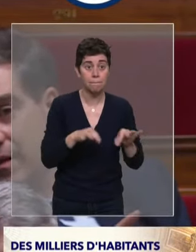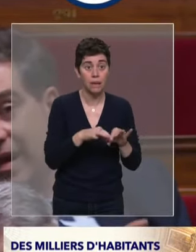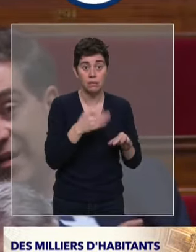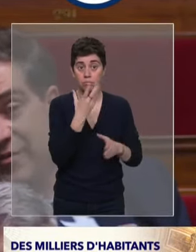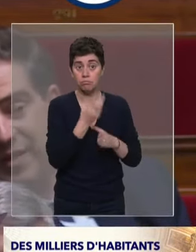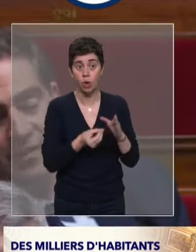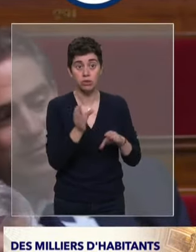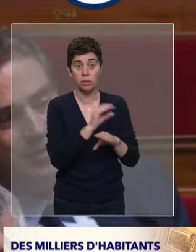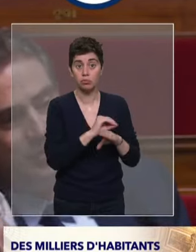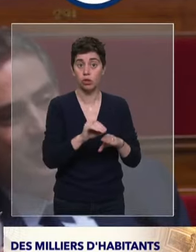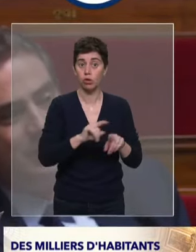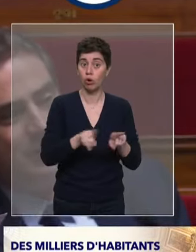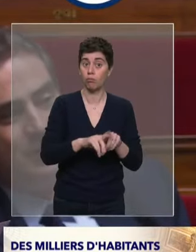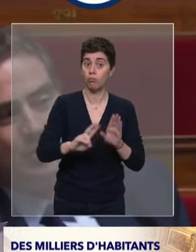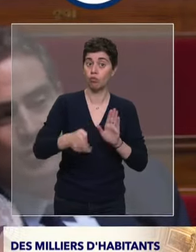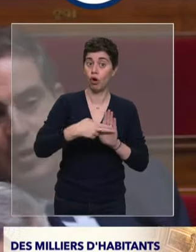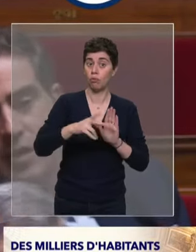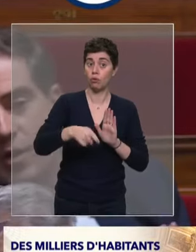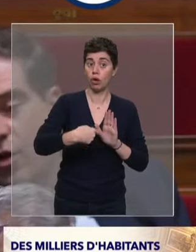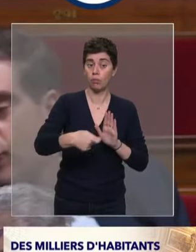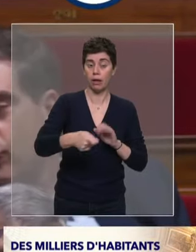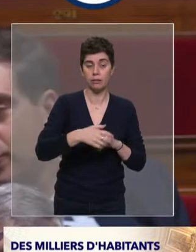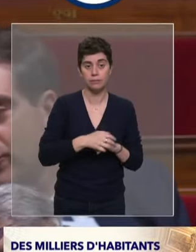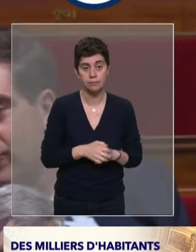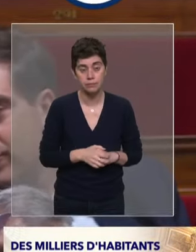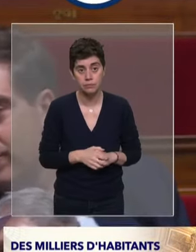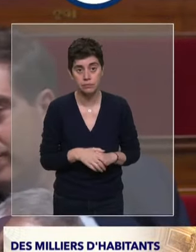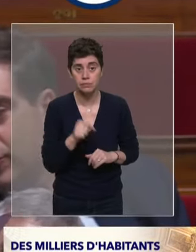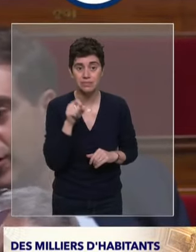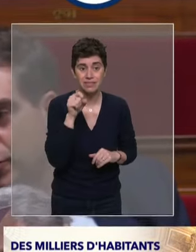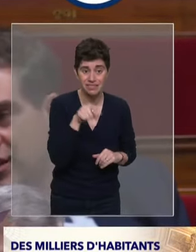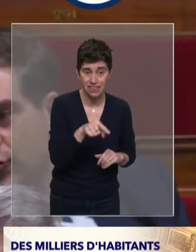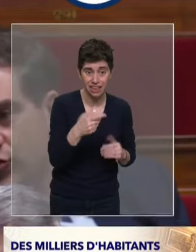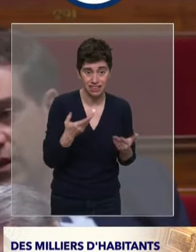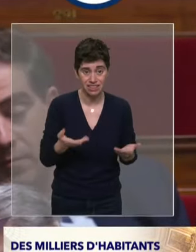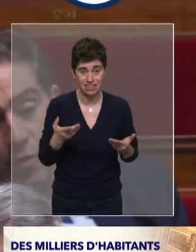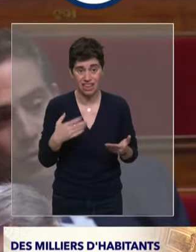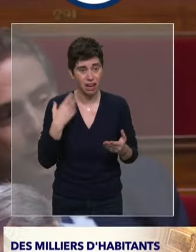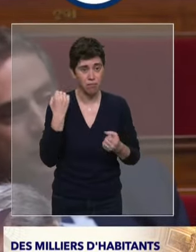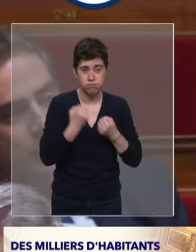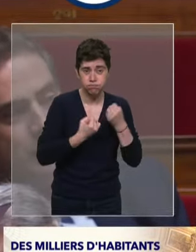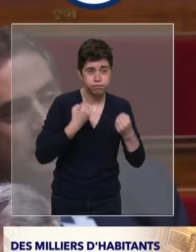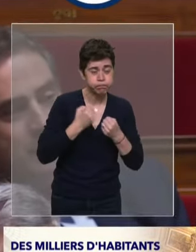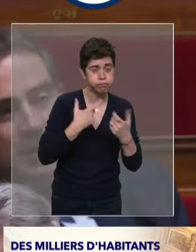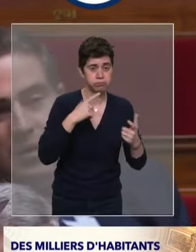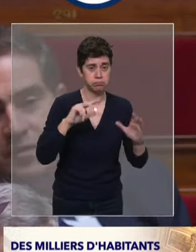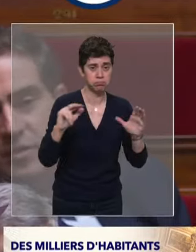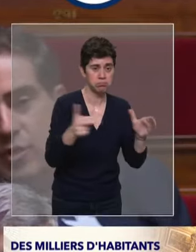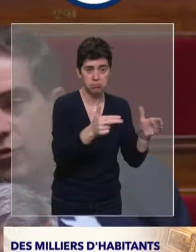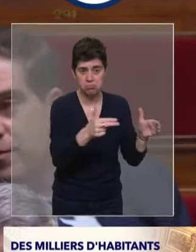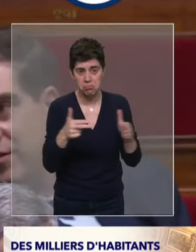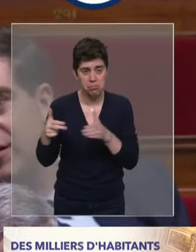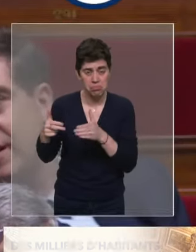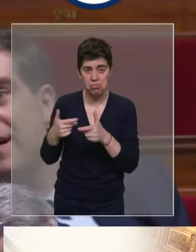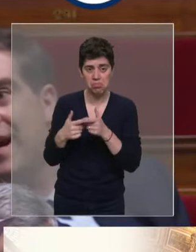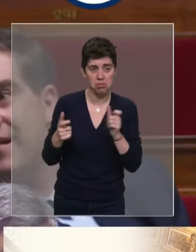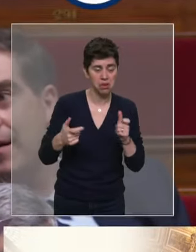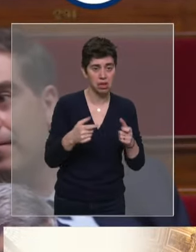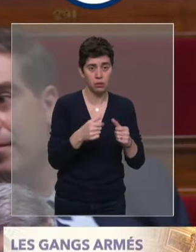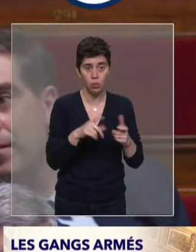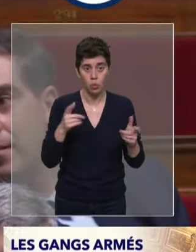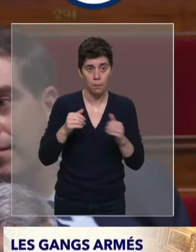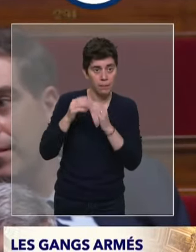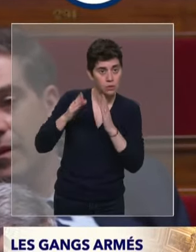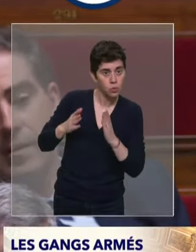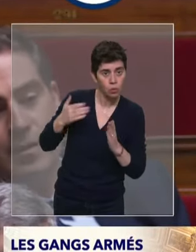norme. À l'heure où nous parlons, certains sont victimes d'affrontements sanglants, d'autres sont kidnappés ou doivent quitter leur maison pour échapper à